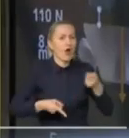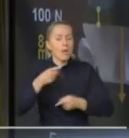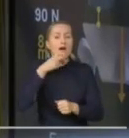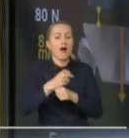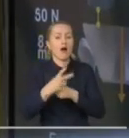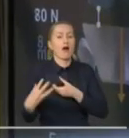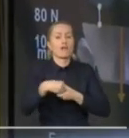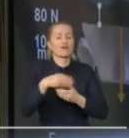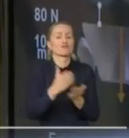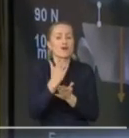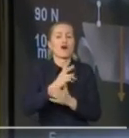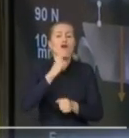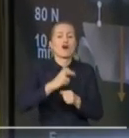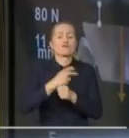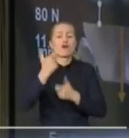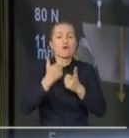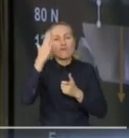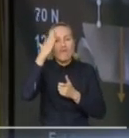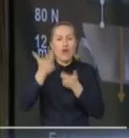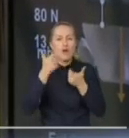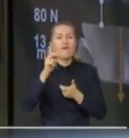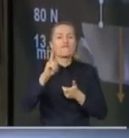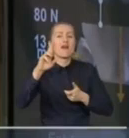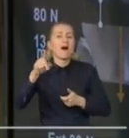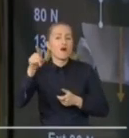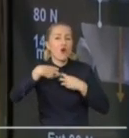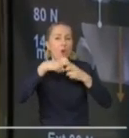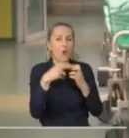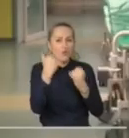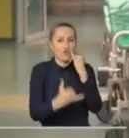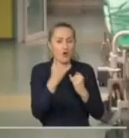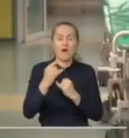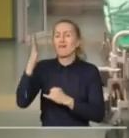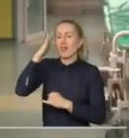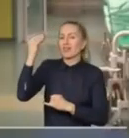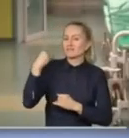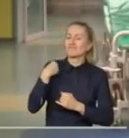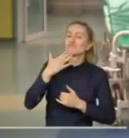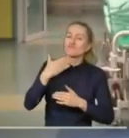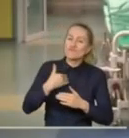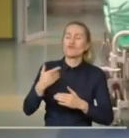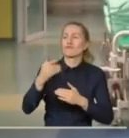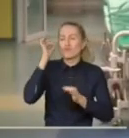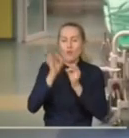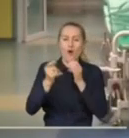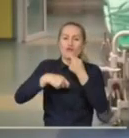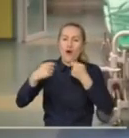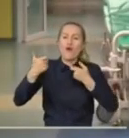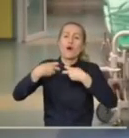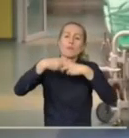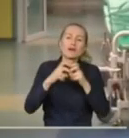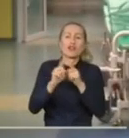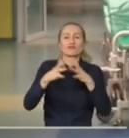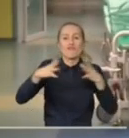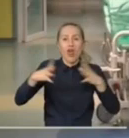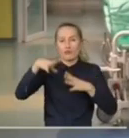automatu. Robot tworzy w swojej pamięci wirtualne kolano. Narzuca nam pewne rozwiązania, ustawienie protezy, typ protezy i wielkość